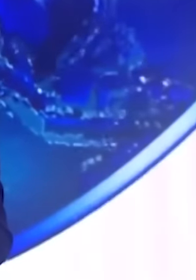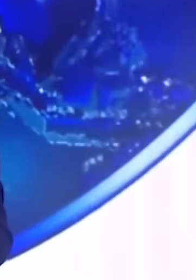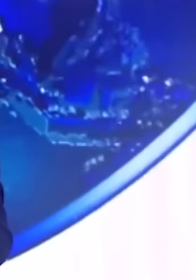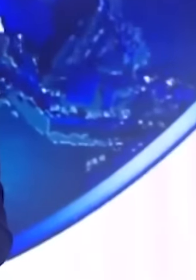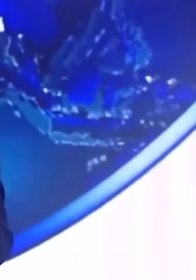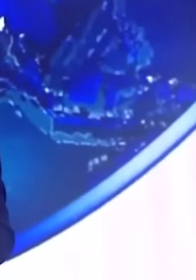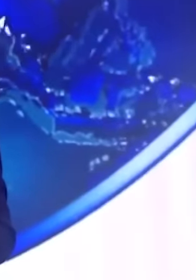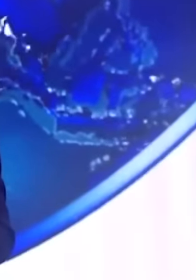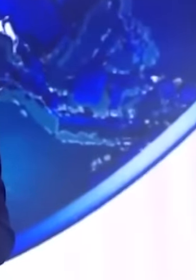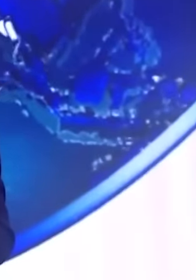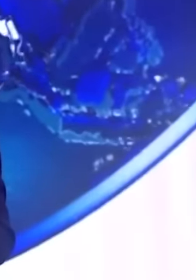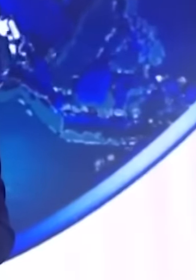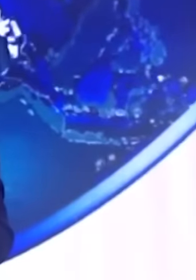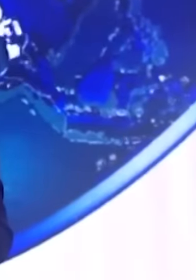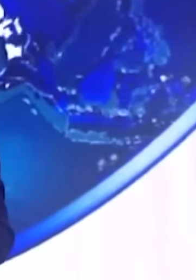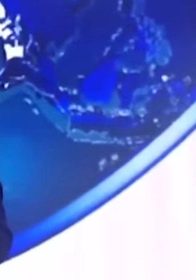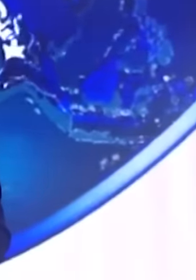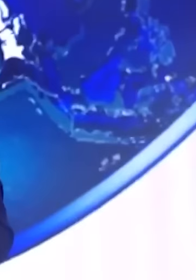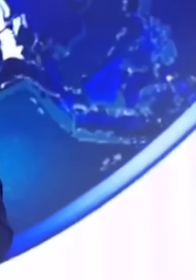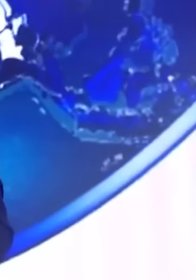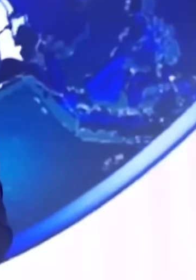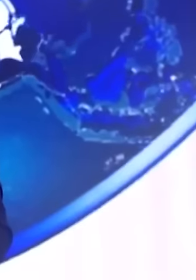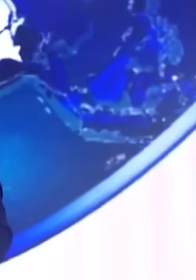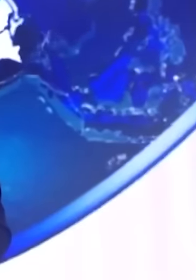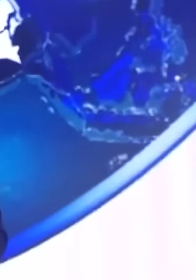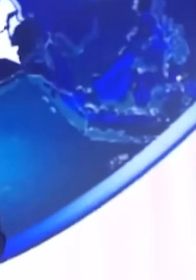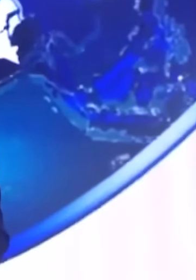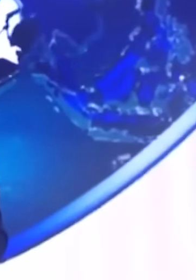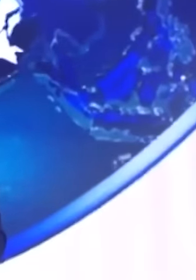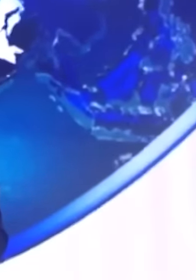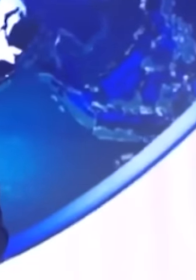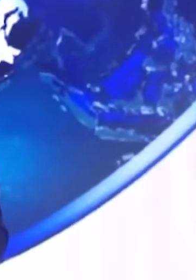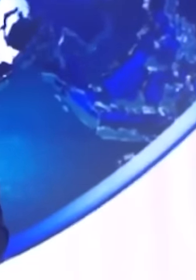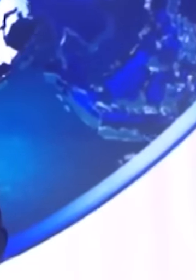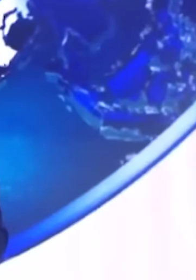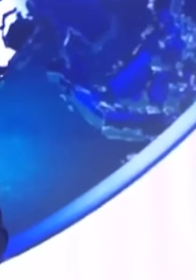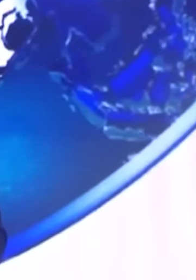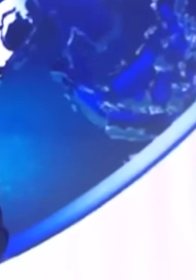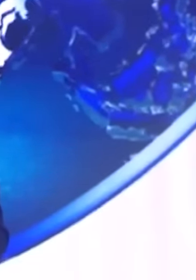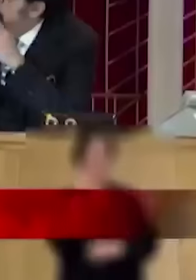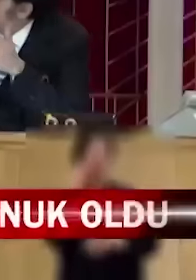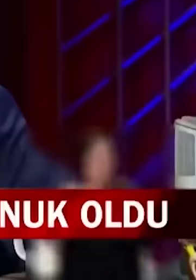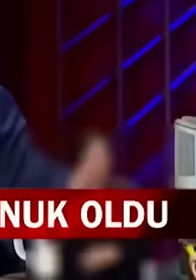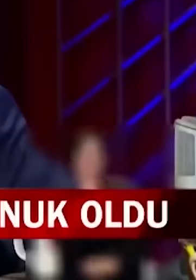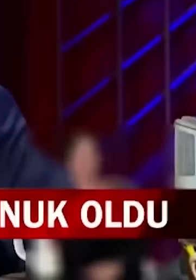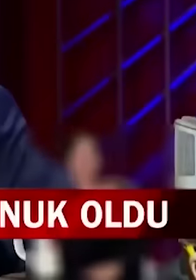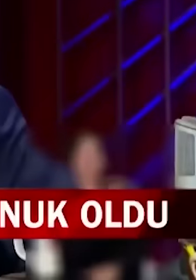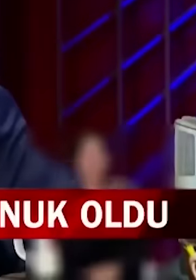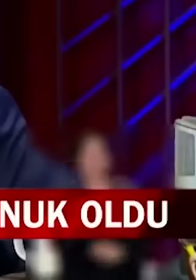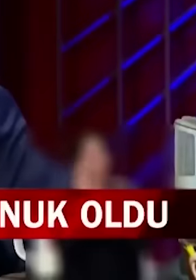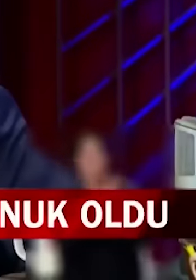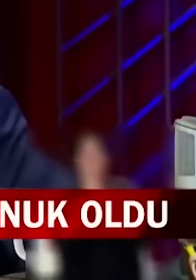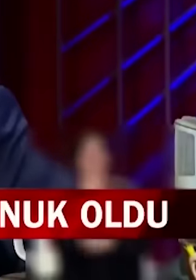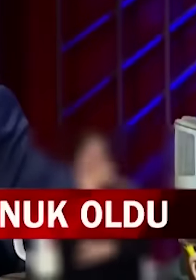programına konuk oldu. Bayülgen'in sorularını yanıtlarken hem stüdyodakileri hem de izleyenleri güldürdü. Size gülmek